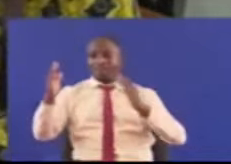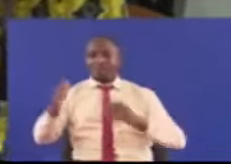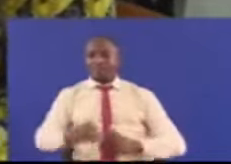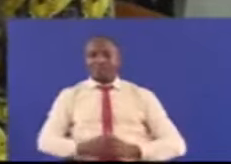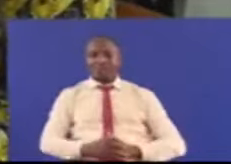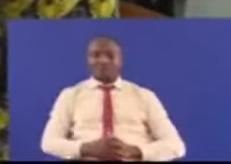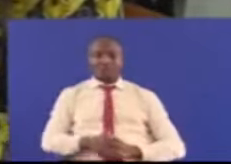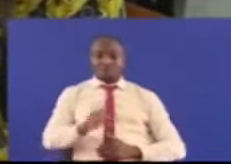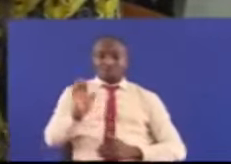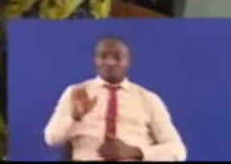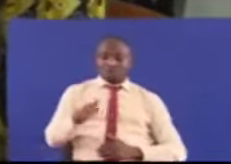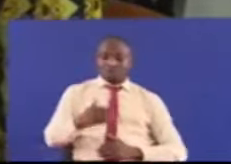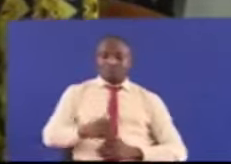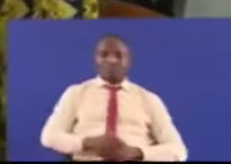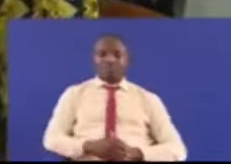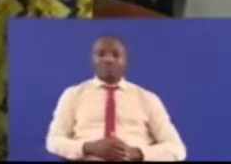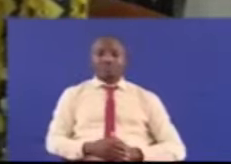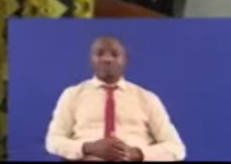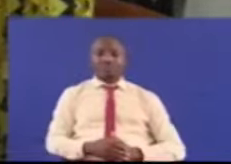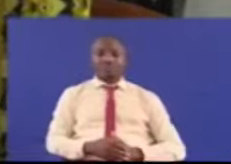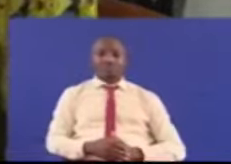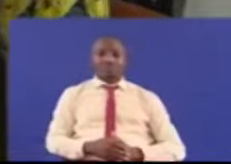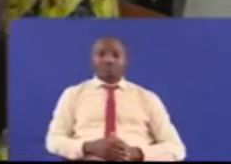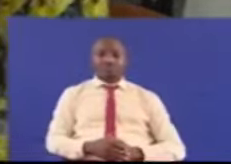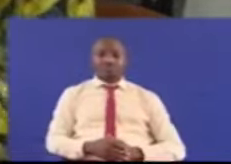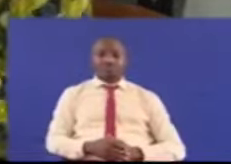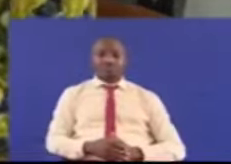inang'ara. Mwana mama, mama